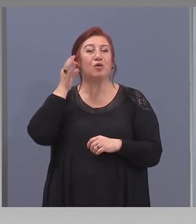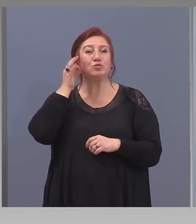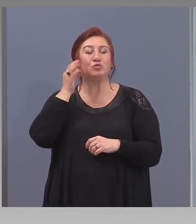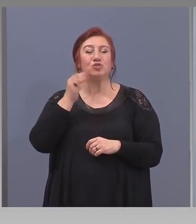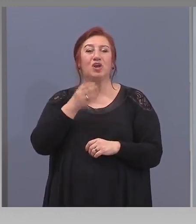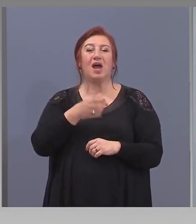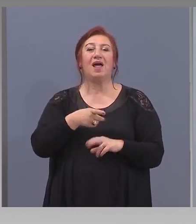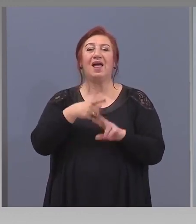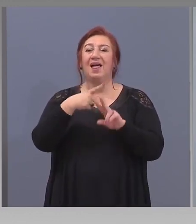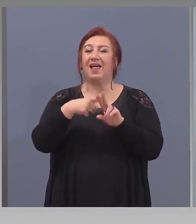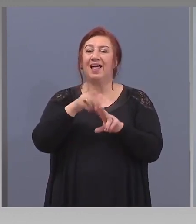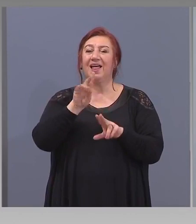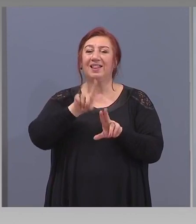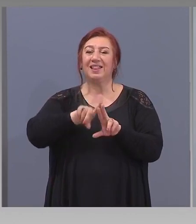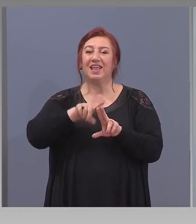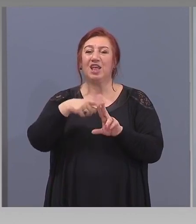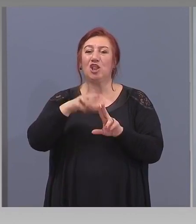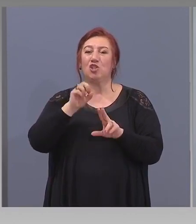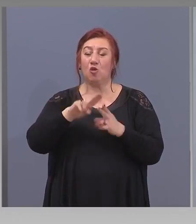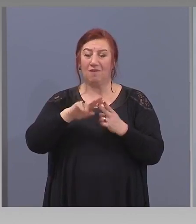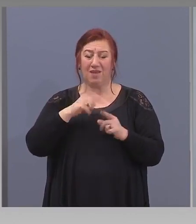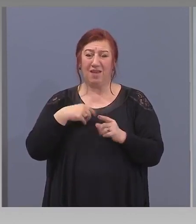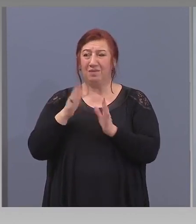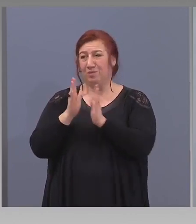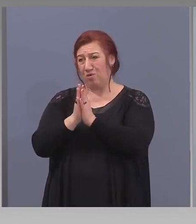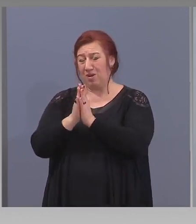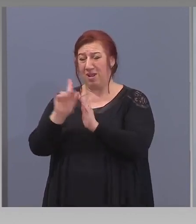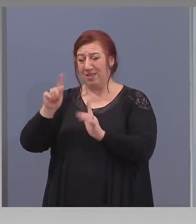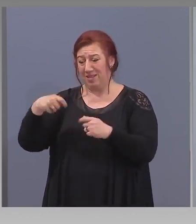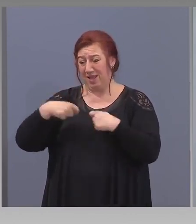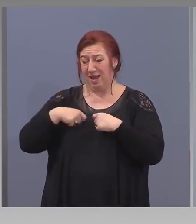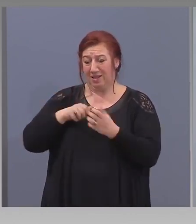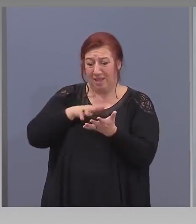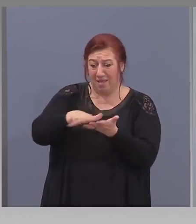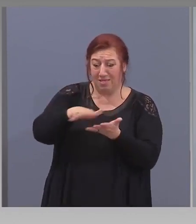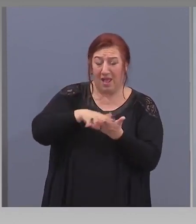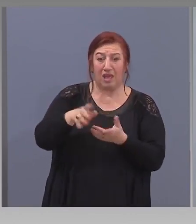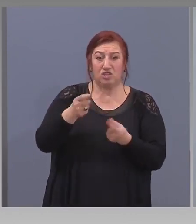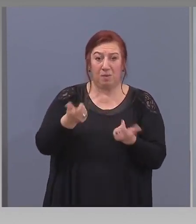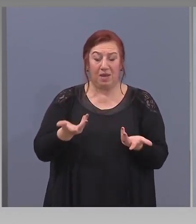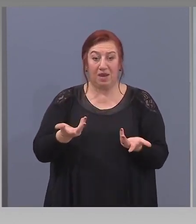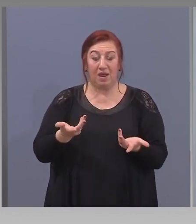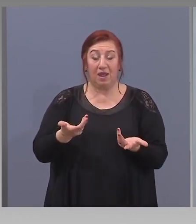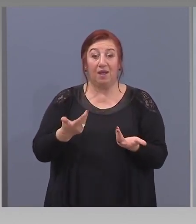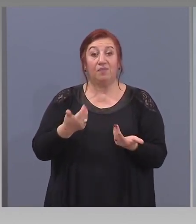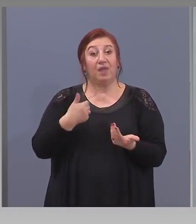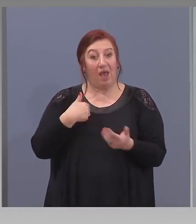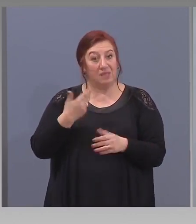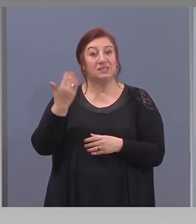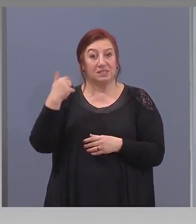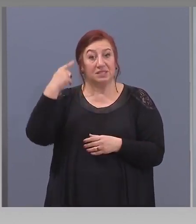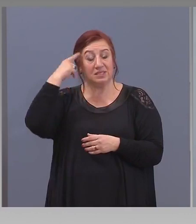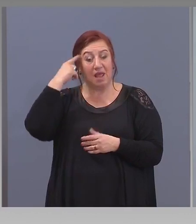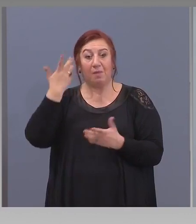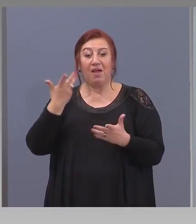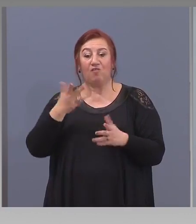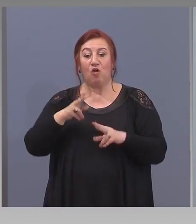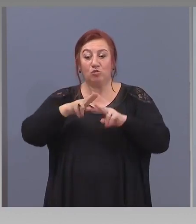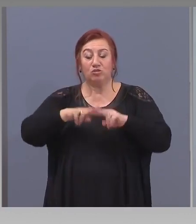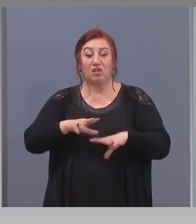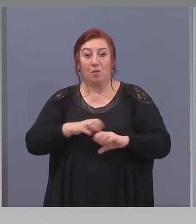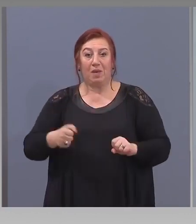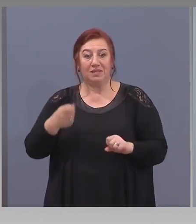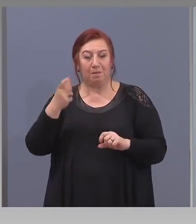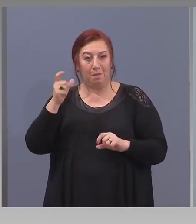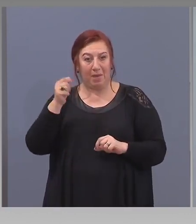карайте да похарчиме парите. Нали се готвите да управлявате? Като ви оставя без пари, аз съм бил в това положение. Станишев